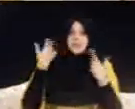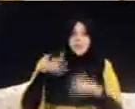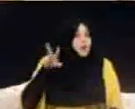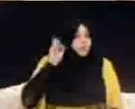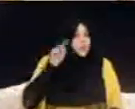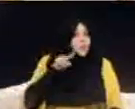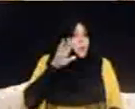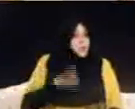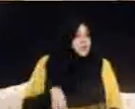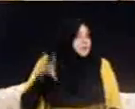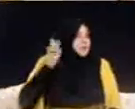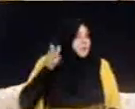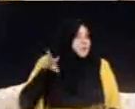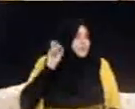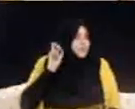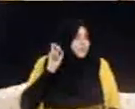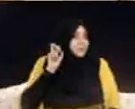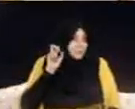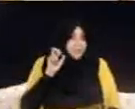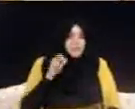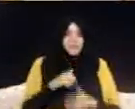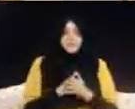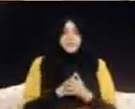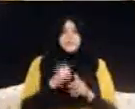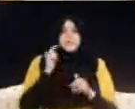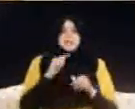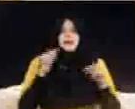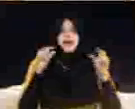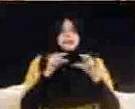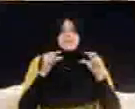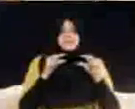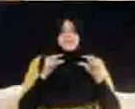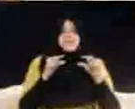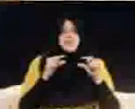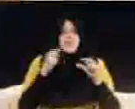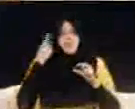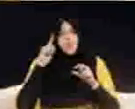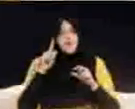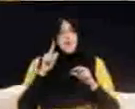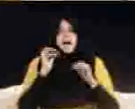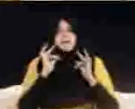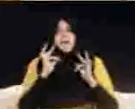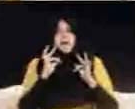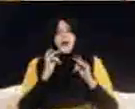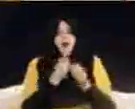وهم صغار. نعم. وقد أثرت هذه المسألة بين علماء الحديث، يعني فيما يتعلق